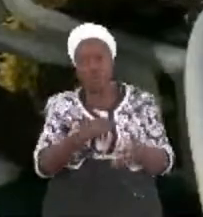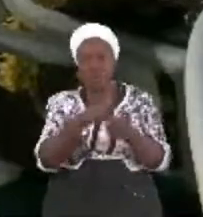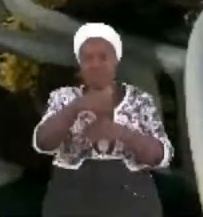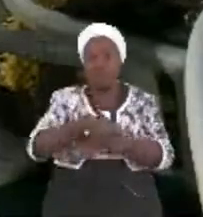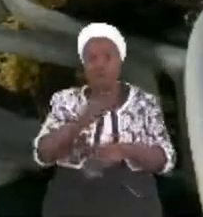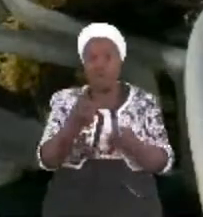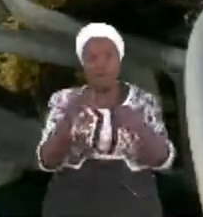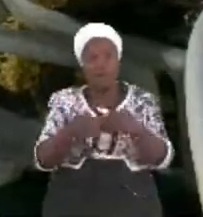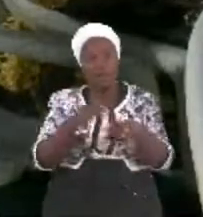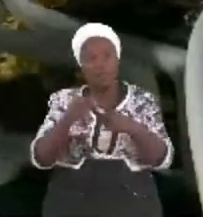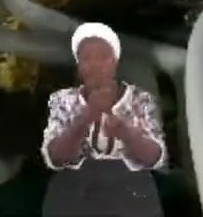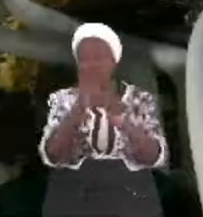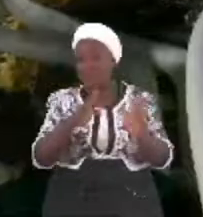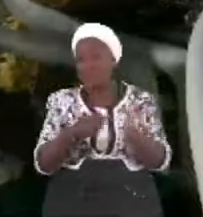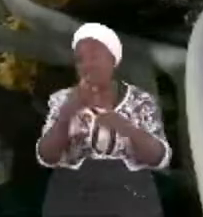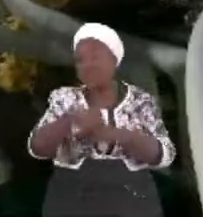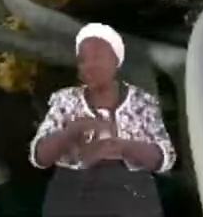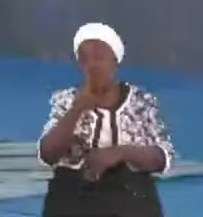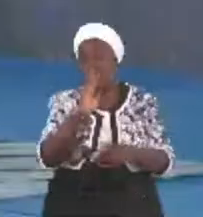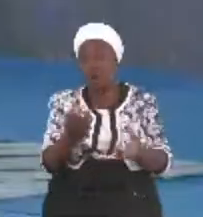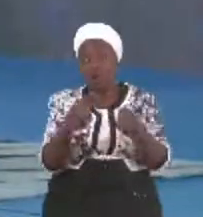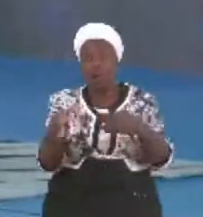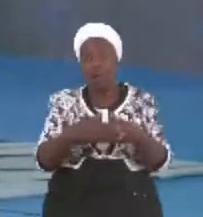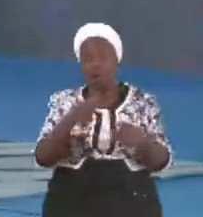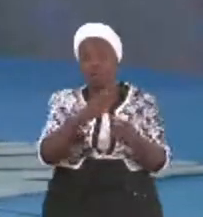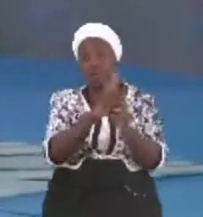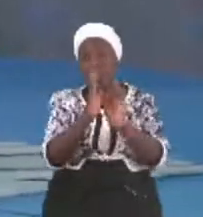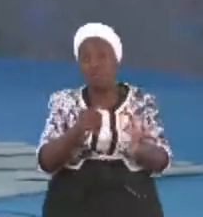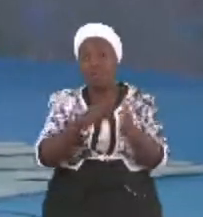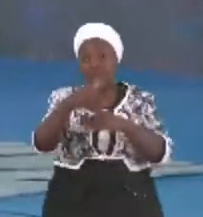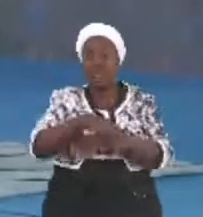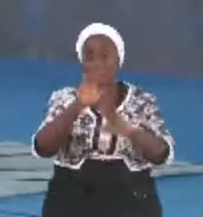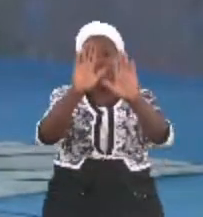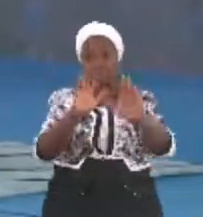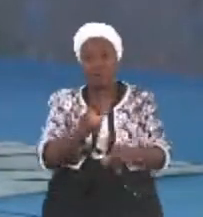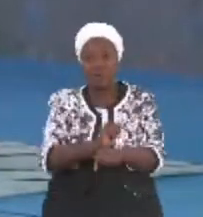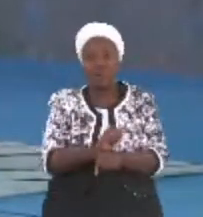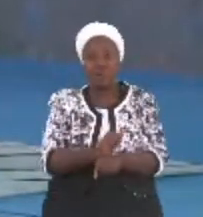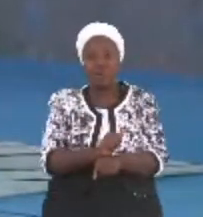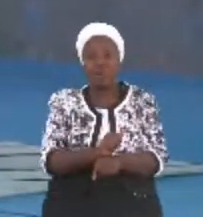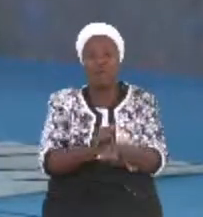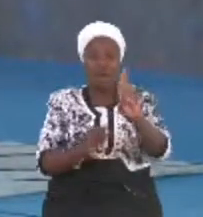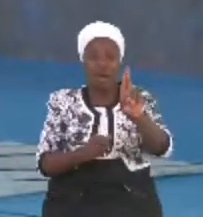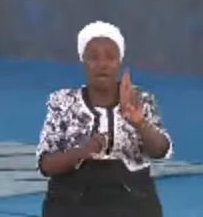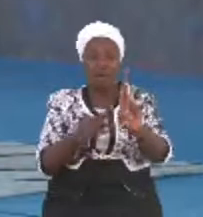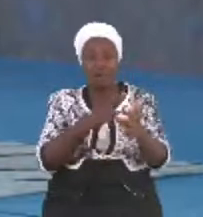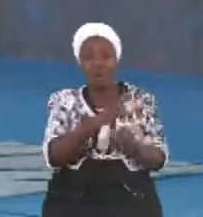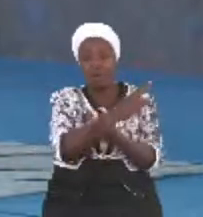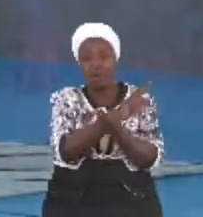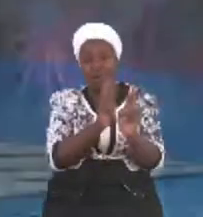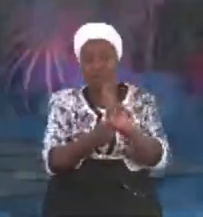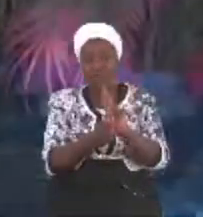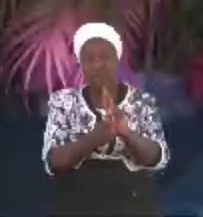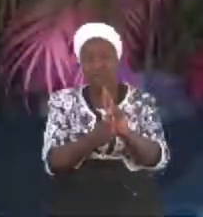reviendras au Sauveur ce soir. Tu reviendras au Rédempteur ce soir. Miracle, miracle, R. La réception